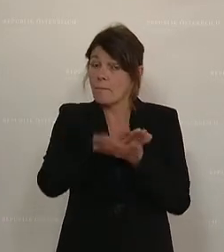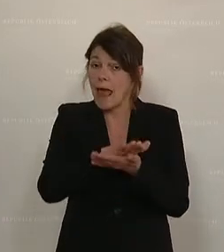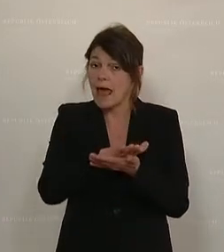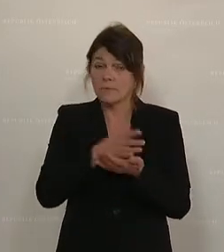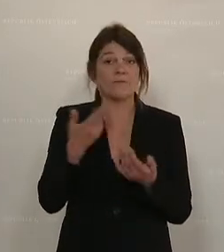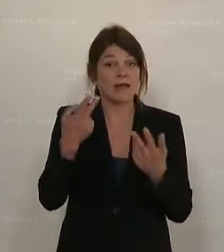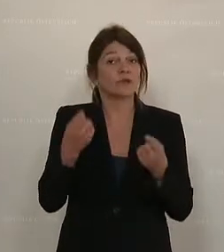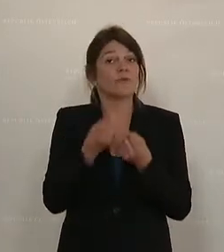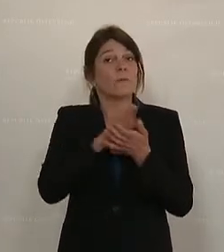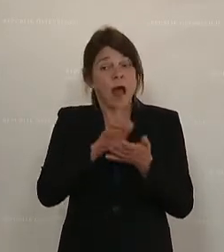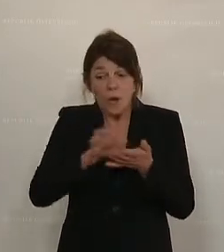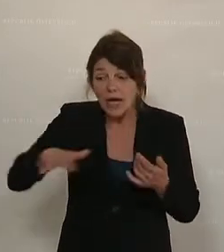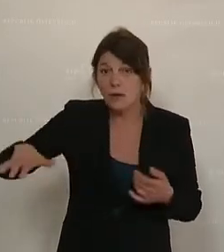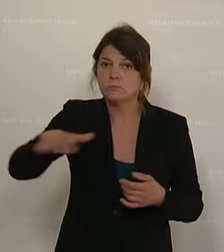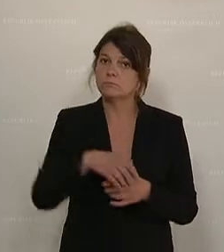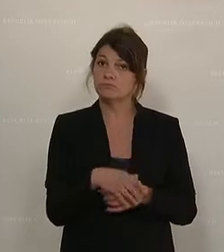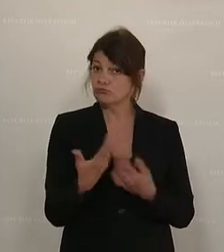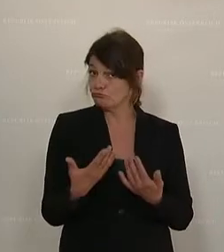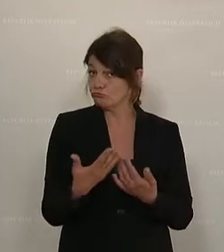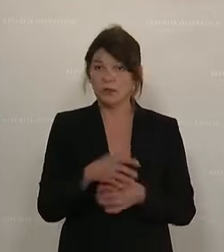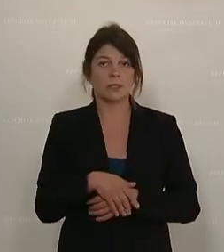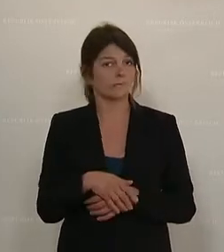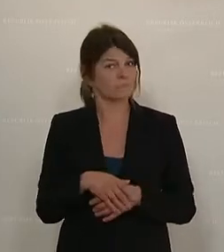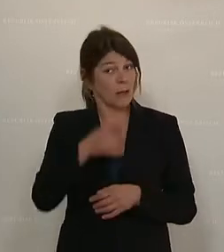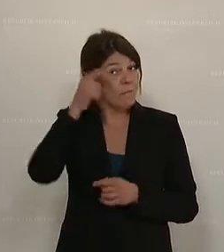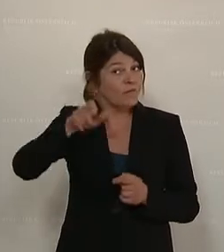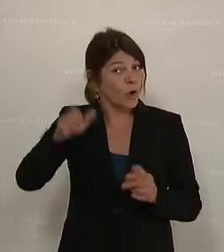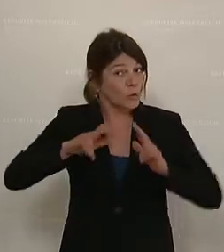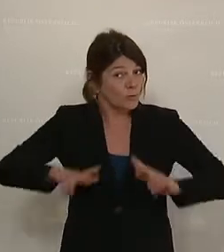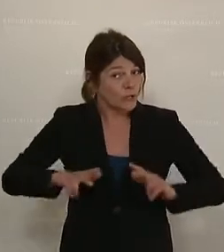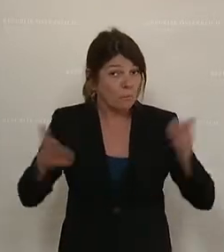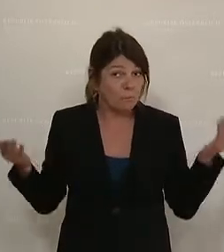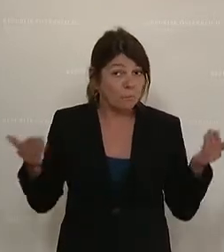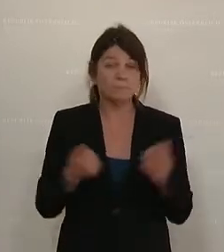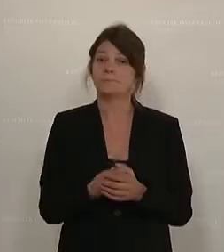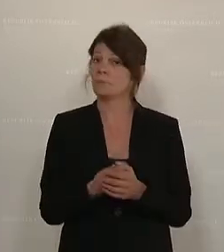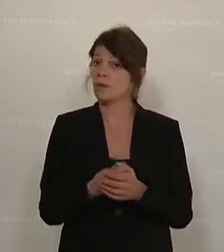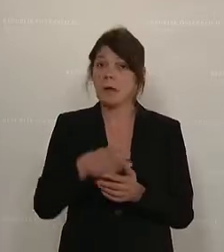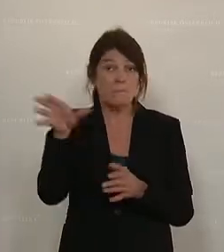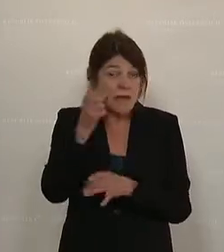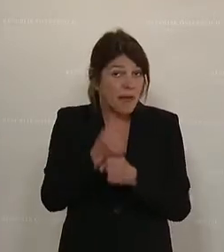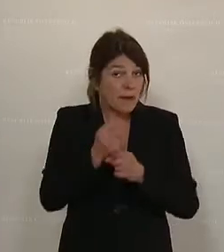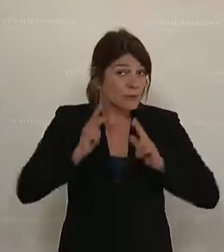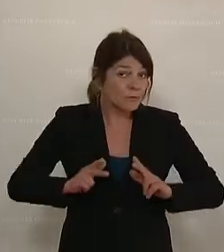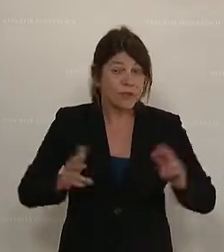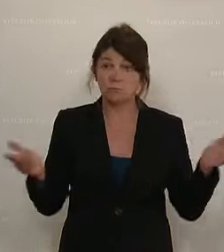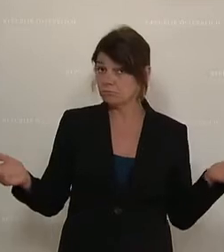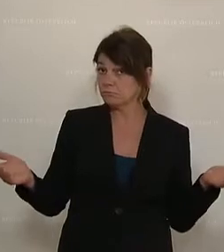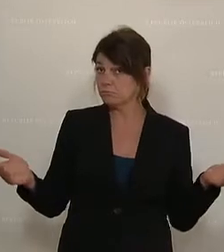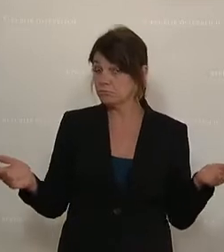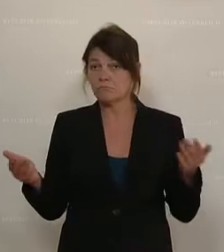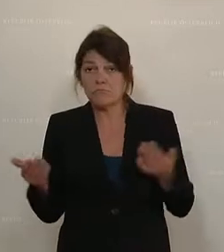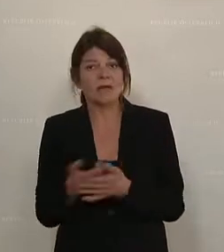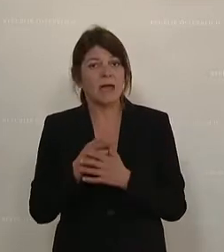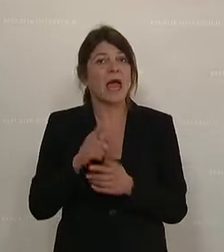Region, wie zufrieden ist die Bevölkerung, wie zufrieden sind die Mitarbeiter und Mitarbeiterinnen,